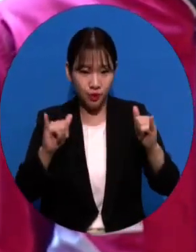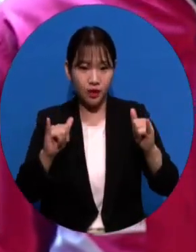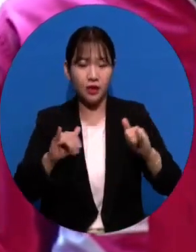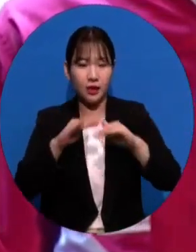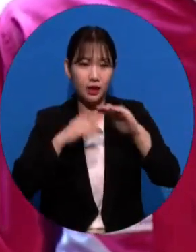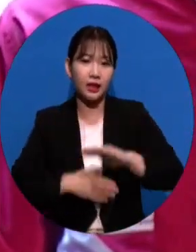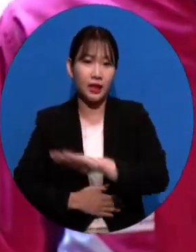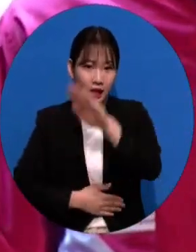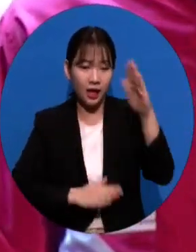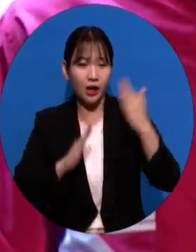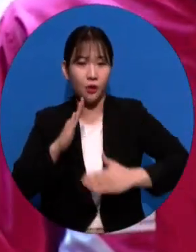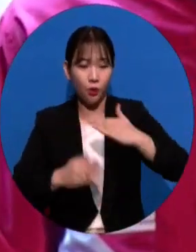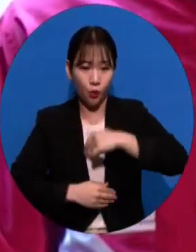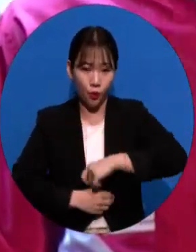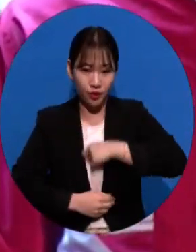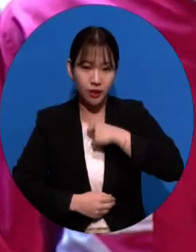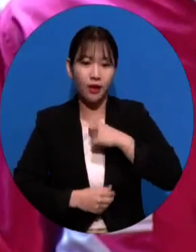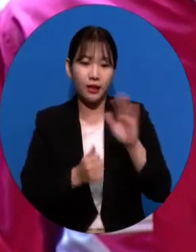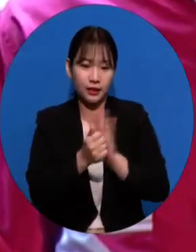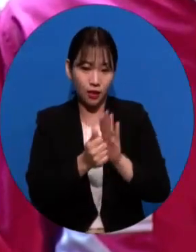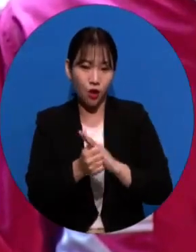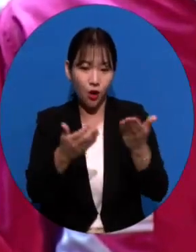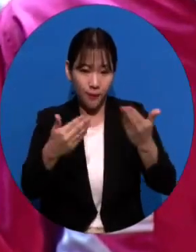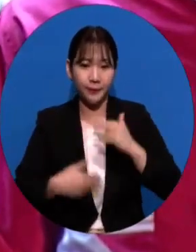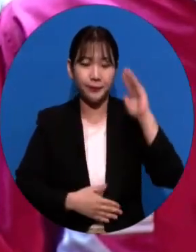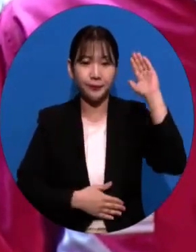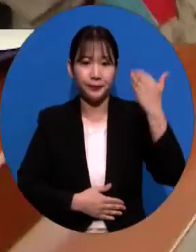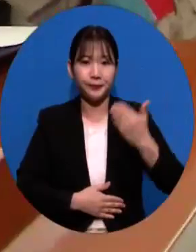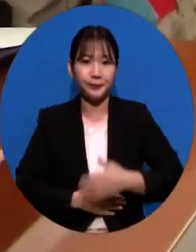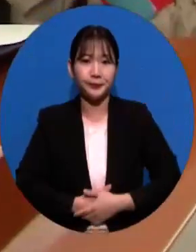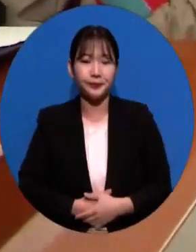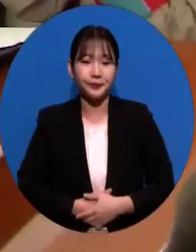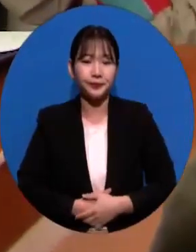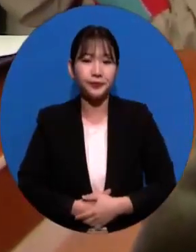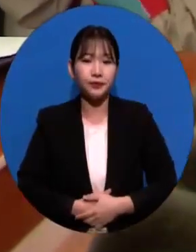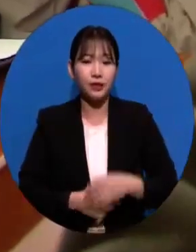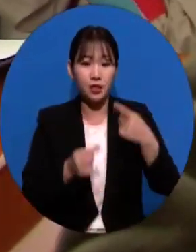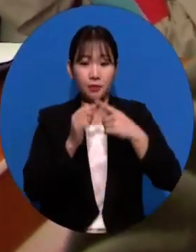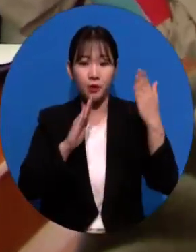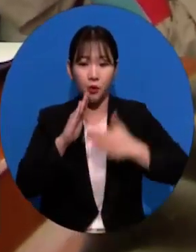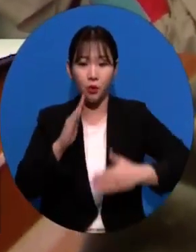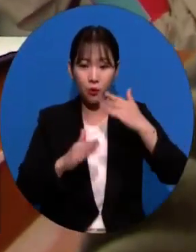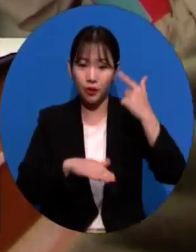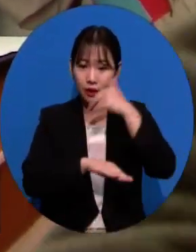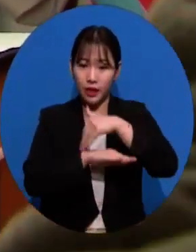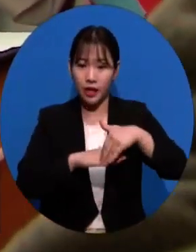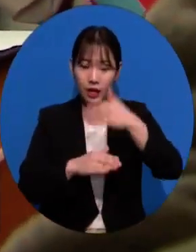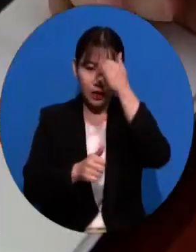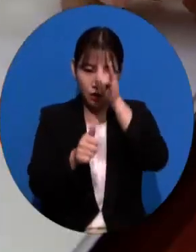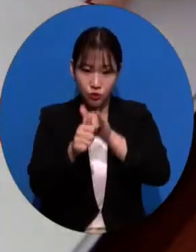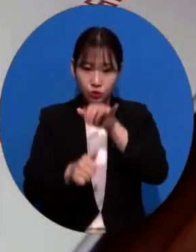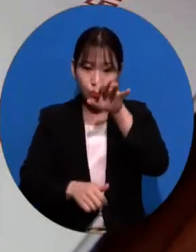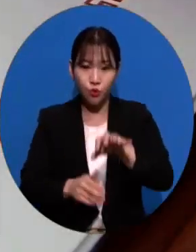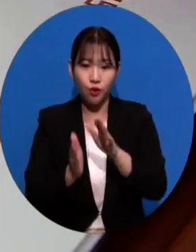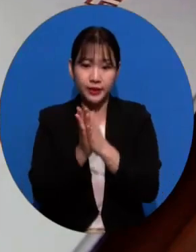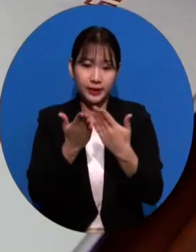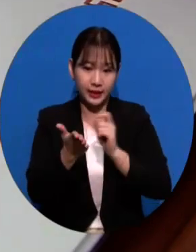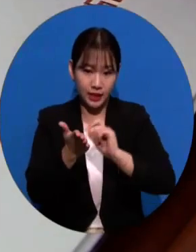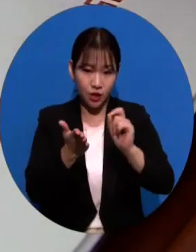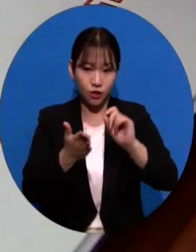모두 공정하게 대우받아야 합니다. 첫 공식 일정인 현충원 방명록에